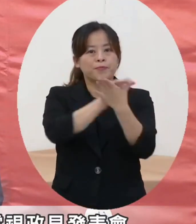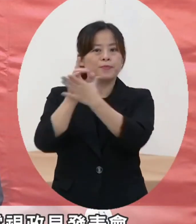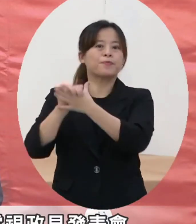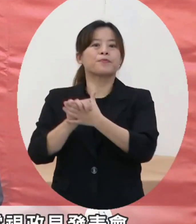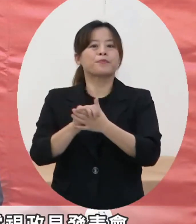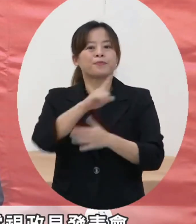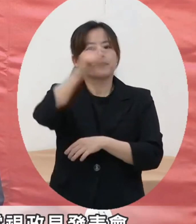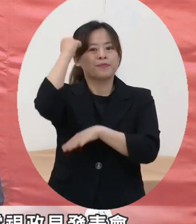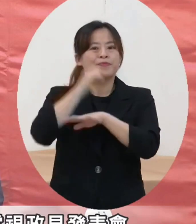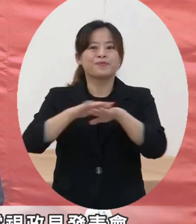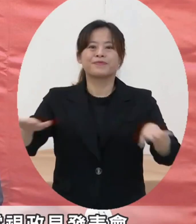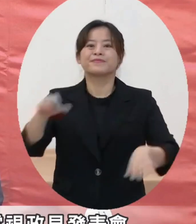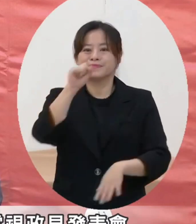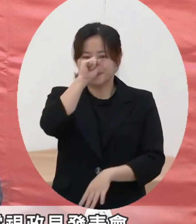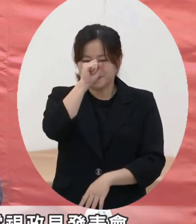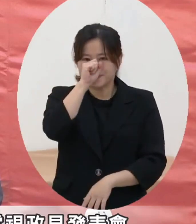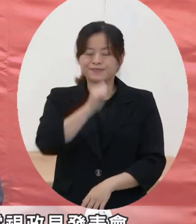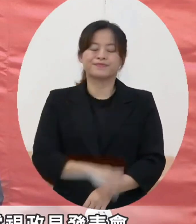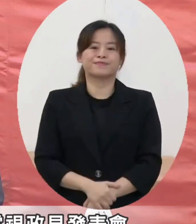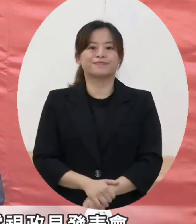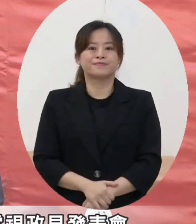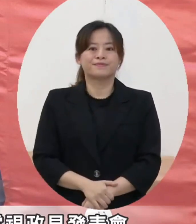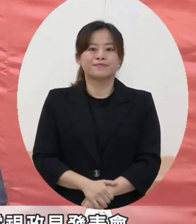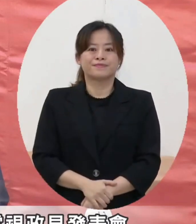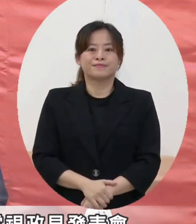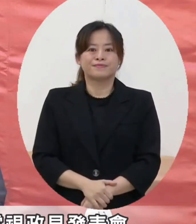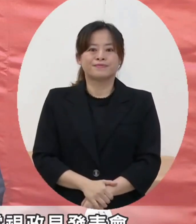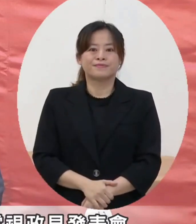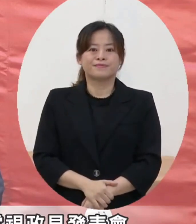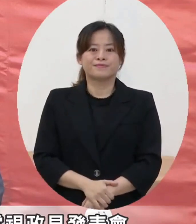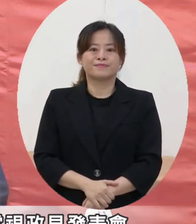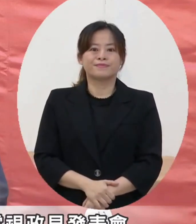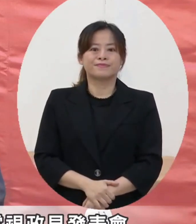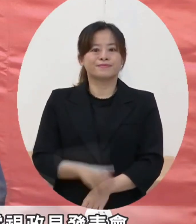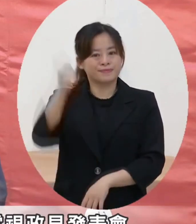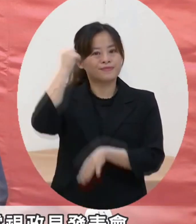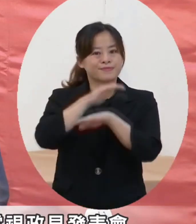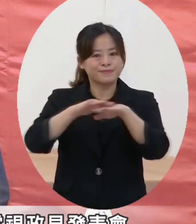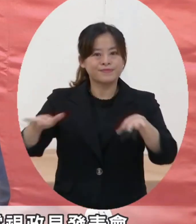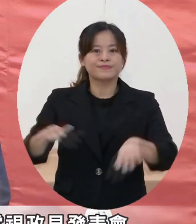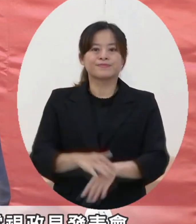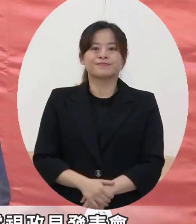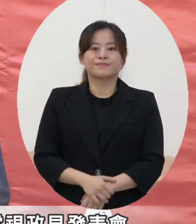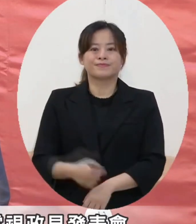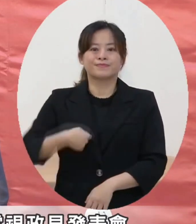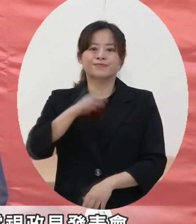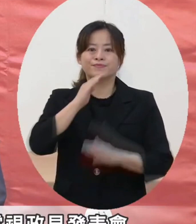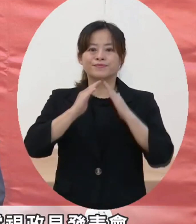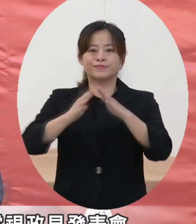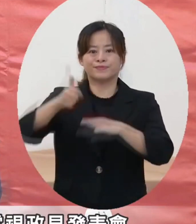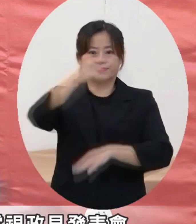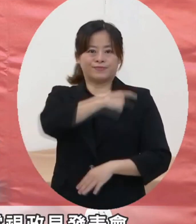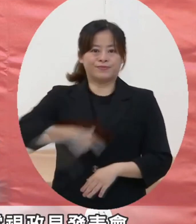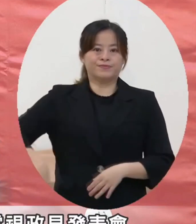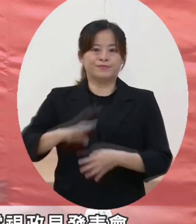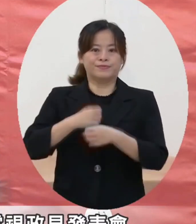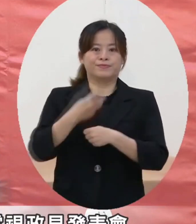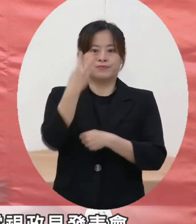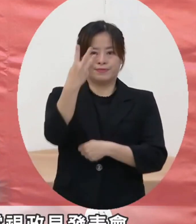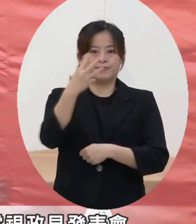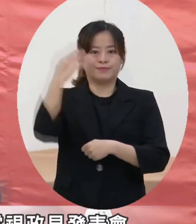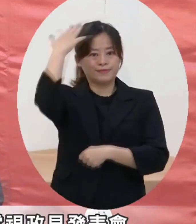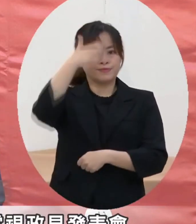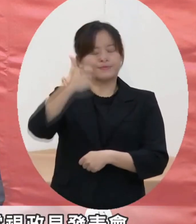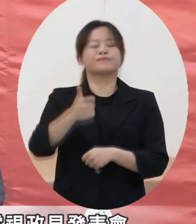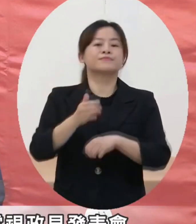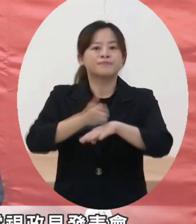朋友，大家早安。台嘎后老嘎哪呀后，我是市长候选人3号郑运鹏。